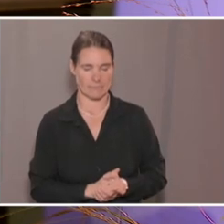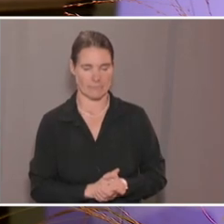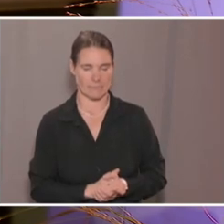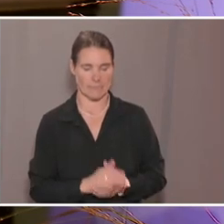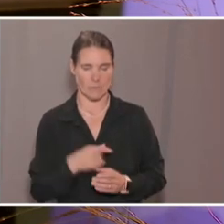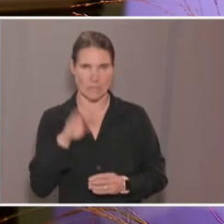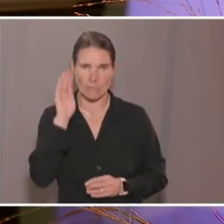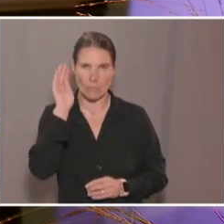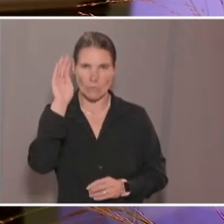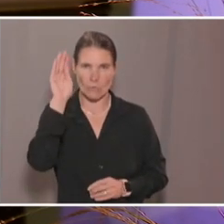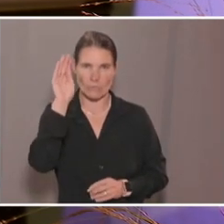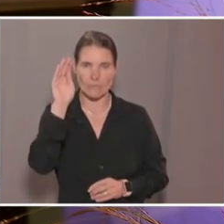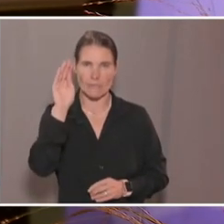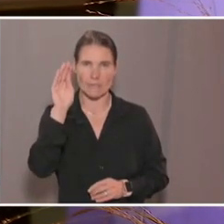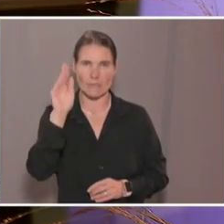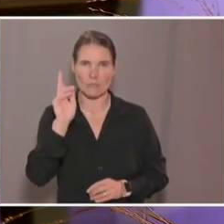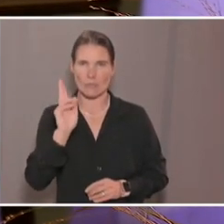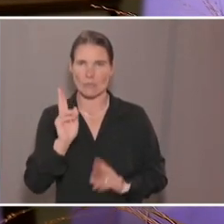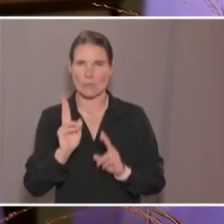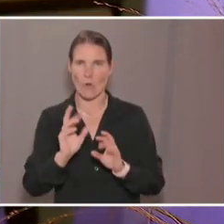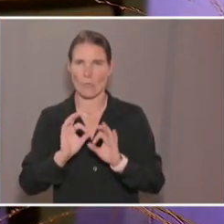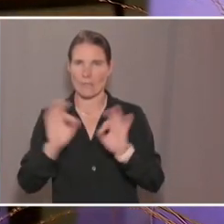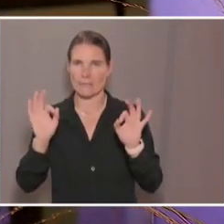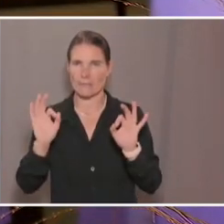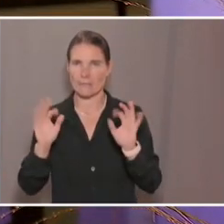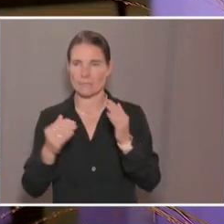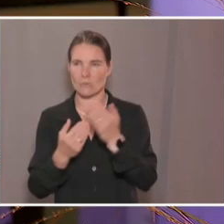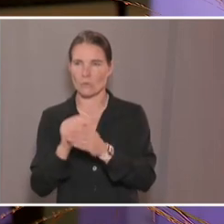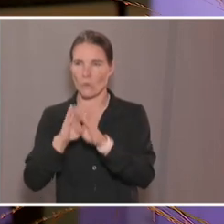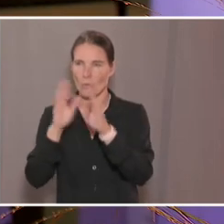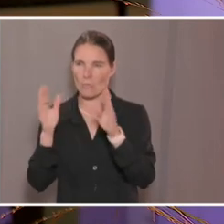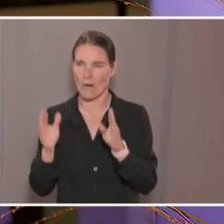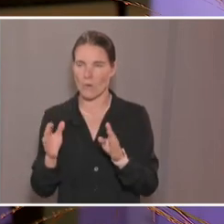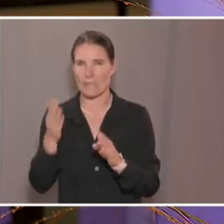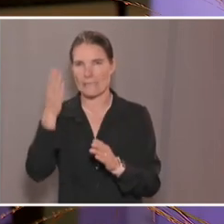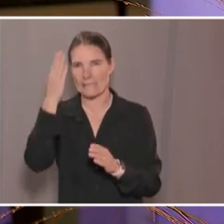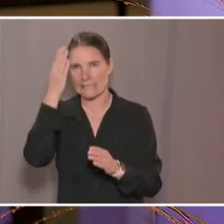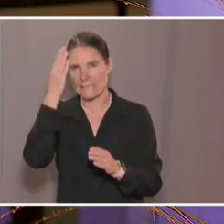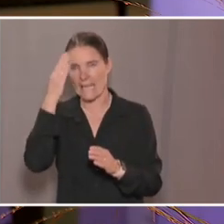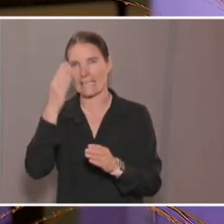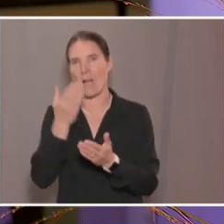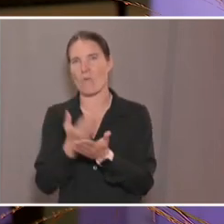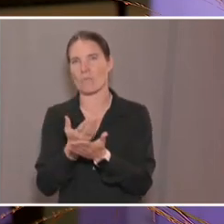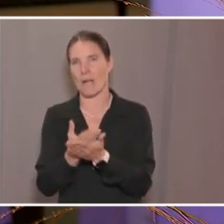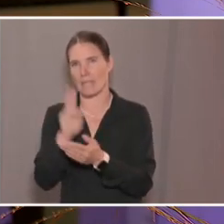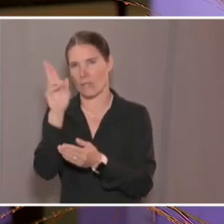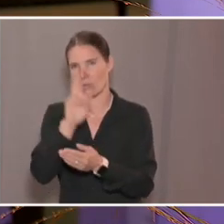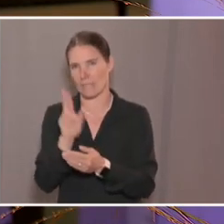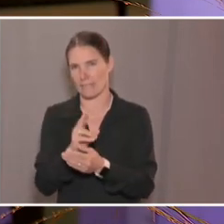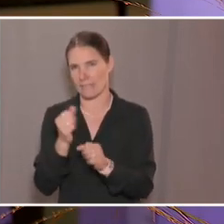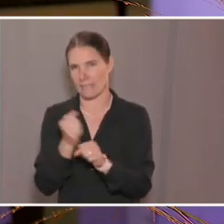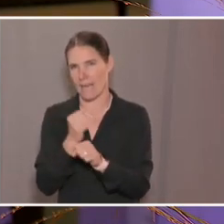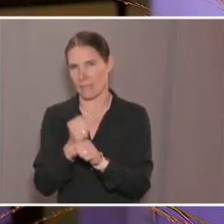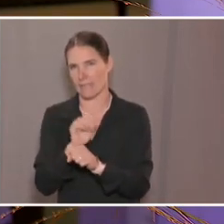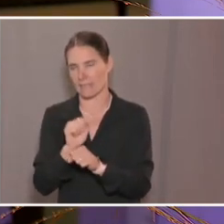künftig noch besser als bisher schon den Kernaufgaben einer Universität nachgegangen werden kann, nämlich der Förderung